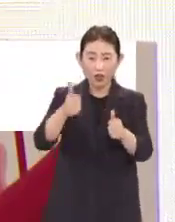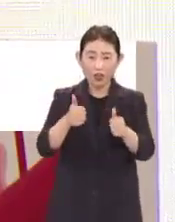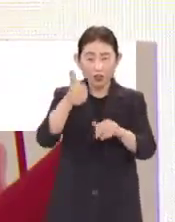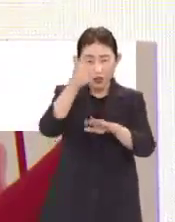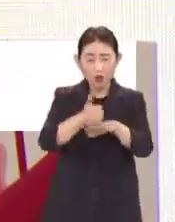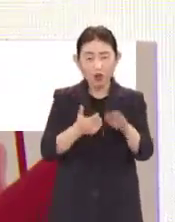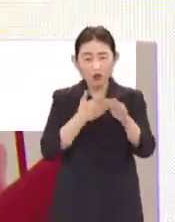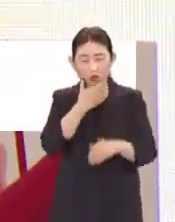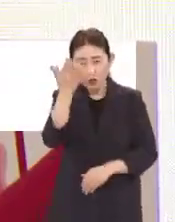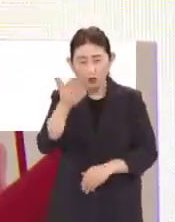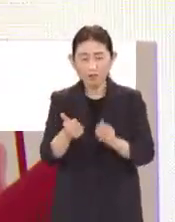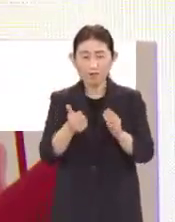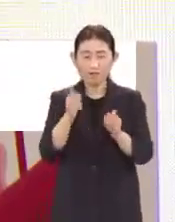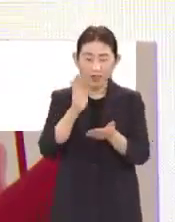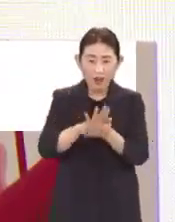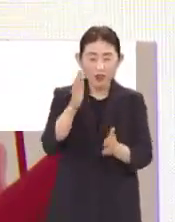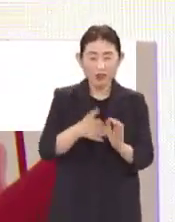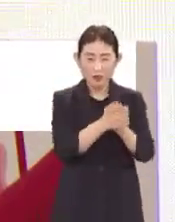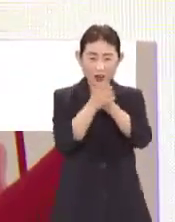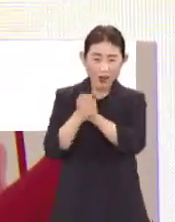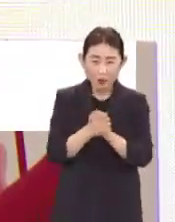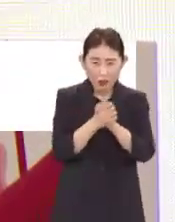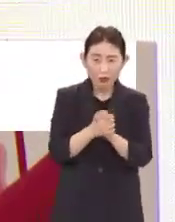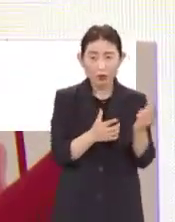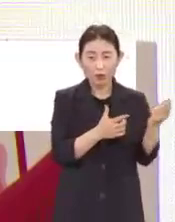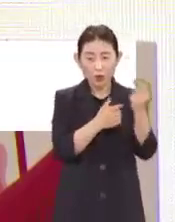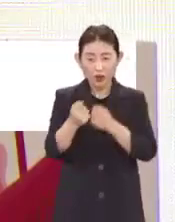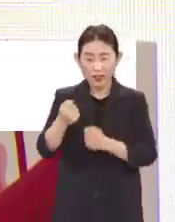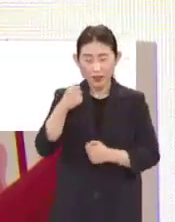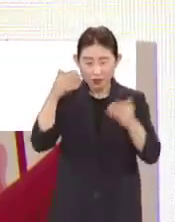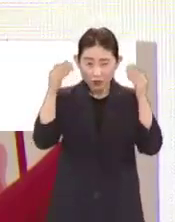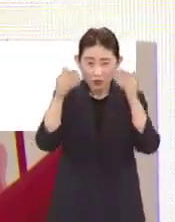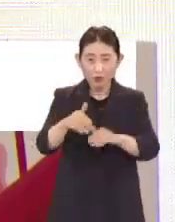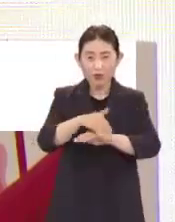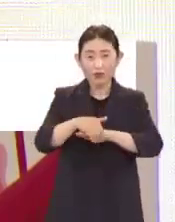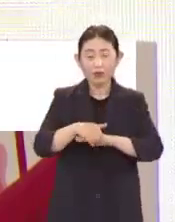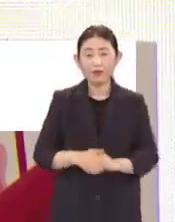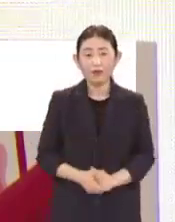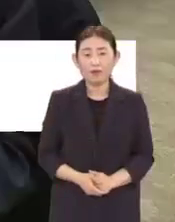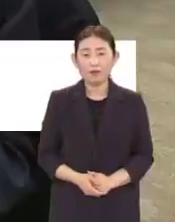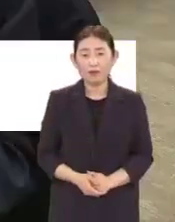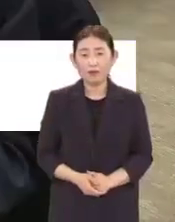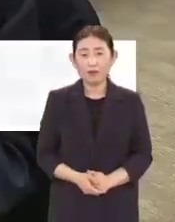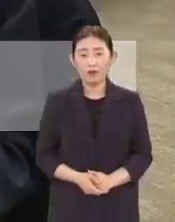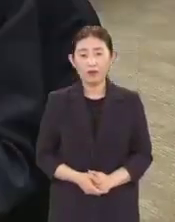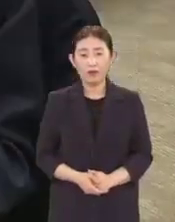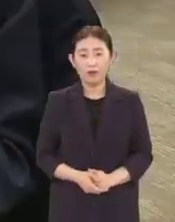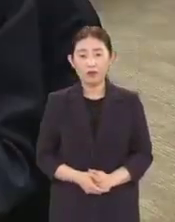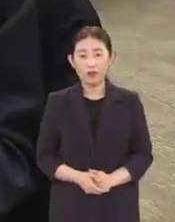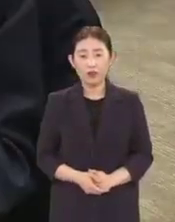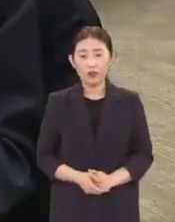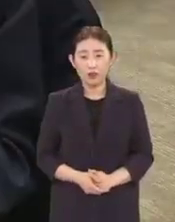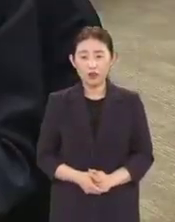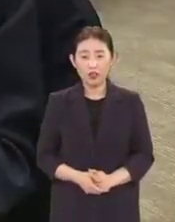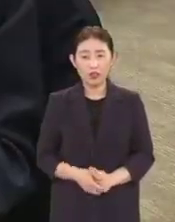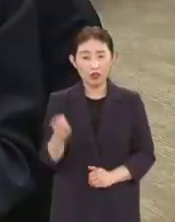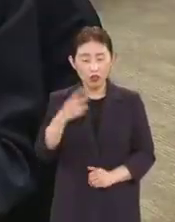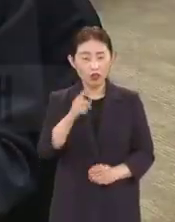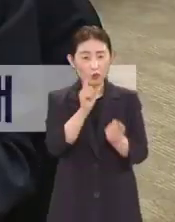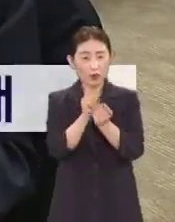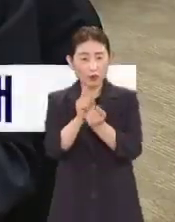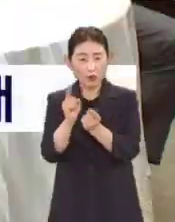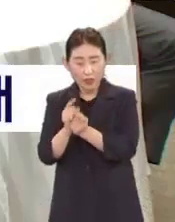꿈과 열정 화합의장이 될 수 있도록 모든 역량을 집중해 나갈 것입니다 대회를 위해 수시로